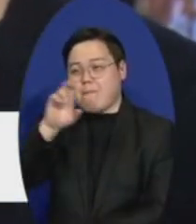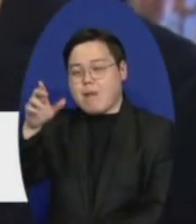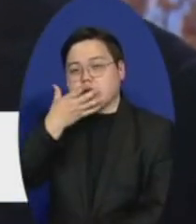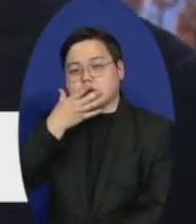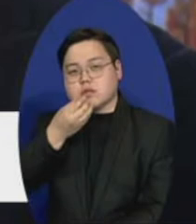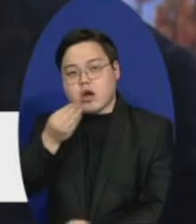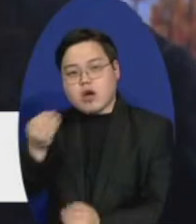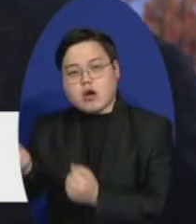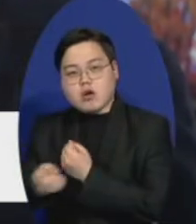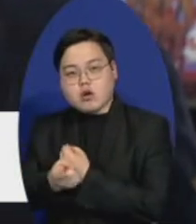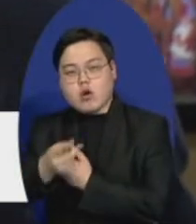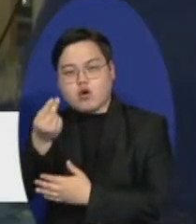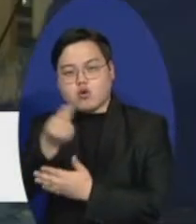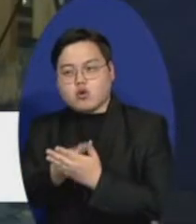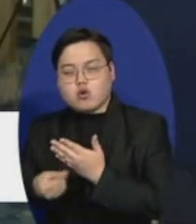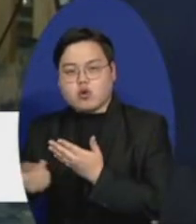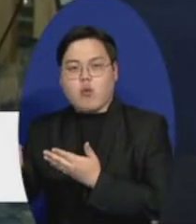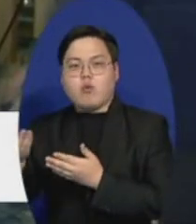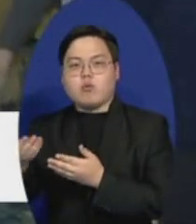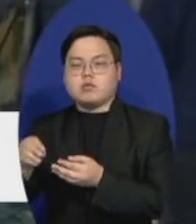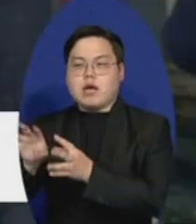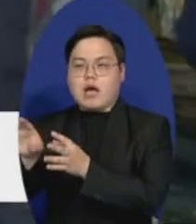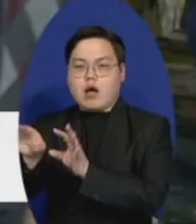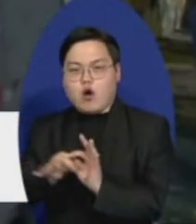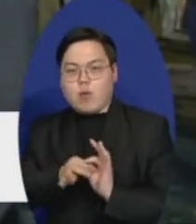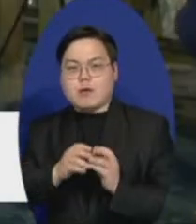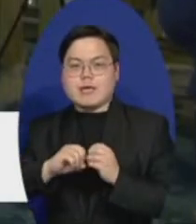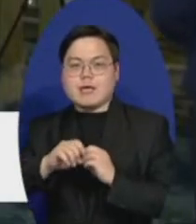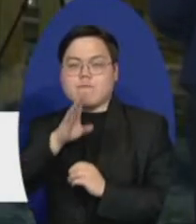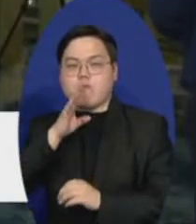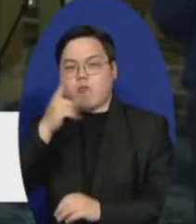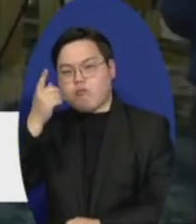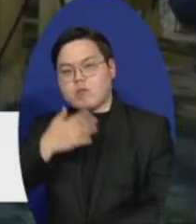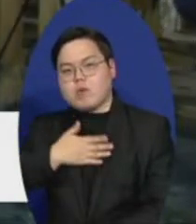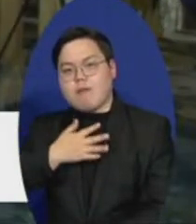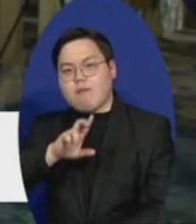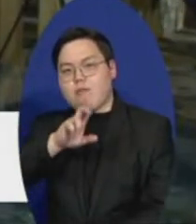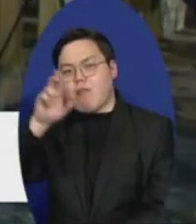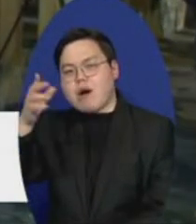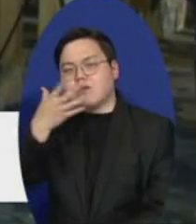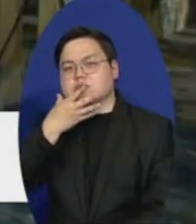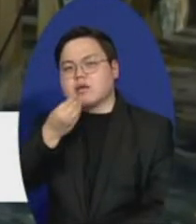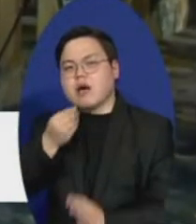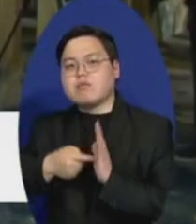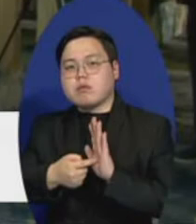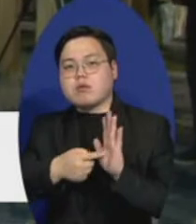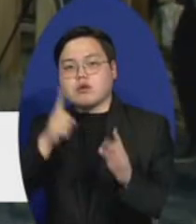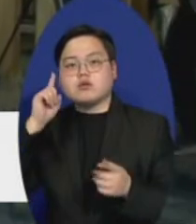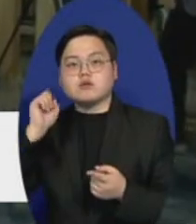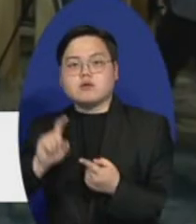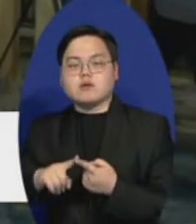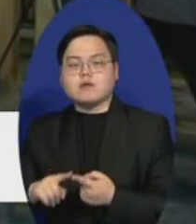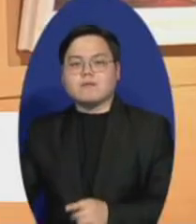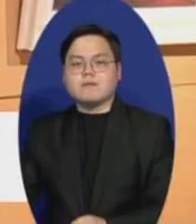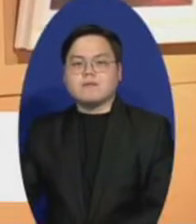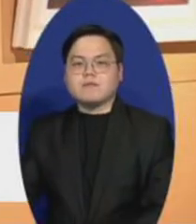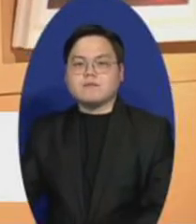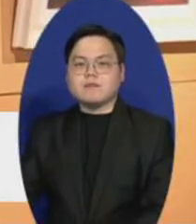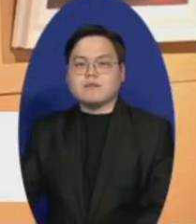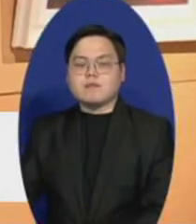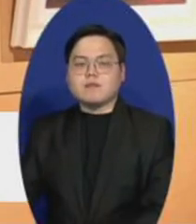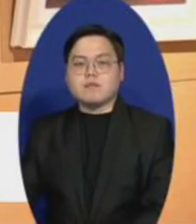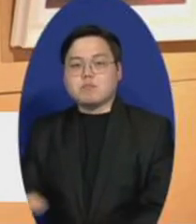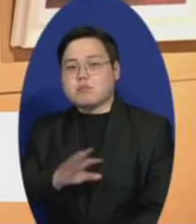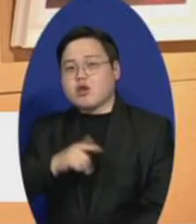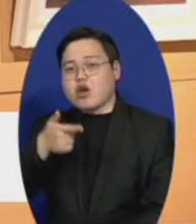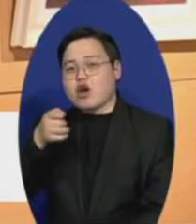тогтцгийг уран зургийн бүтээл төрөхөөс гадна Монгол орны байгалийн гайхамшигийг түгээн дэлгэрүүлэх зорилготой юм байна. Төслийн гол зорилго